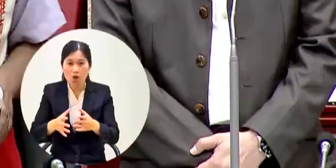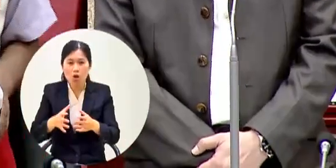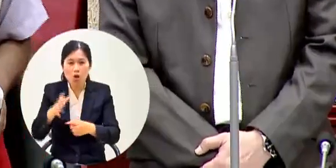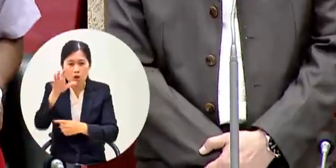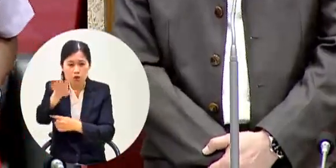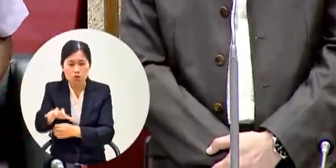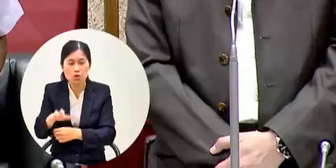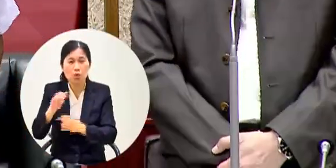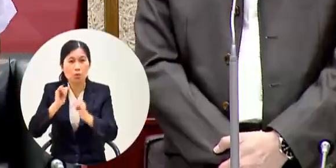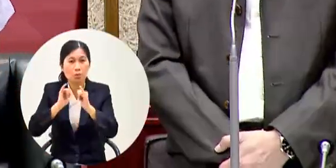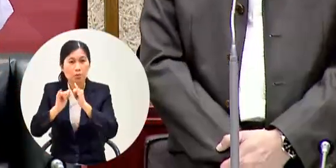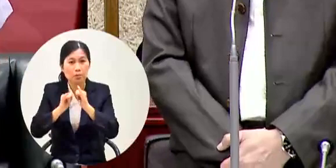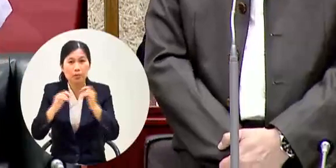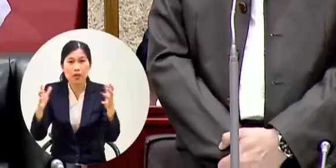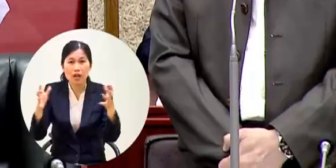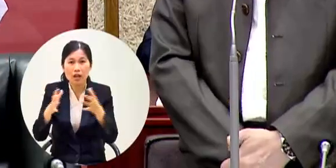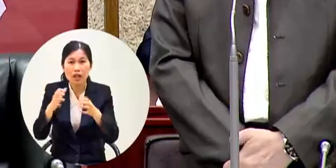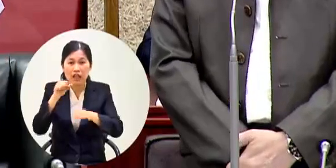市长有承诺，